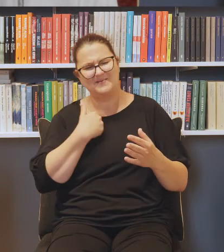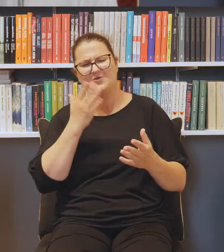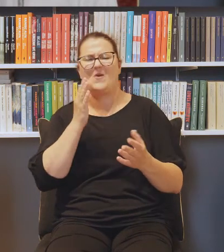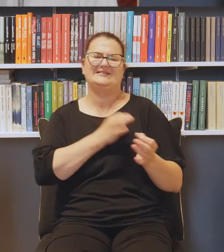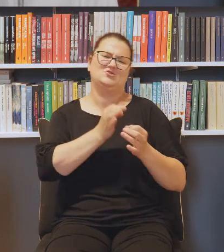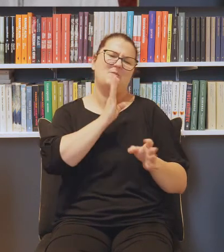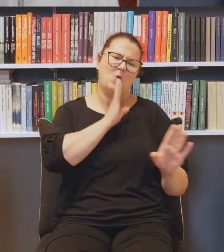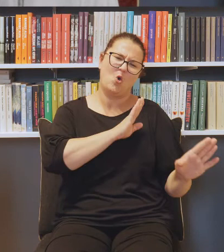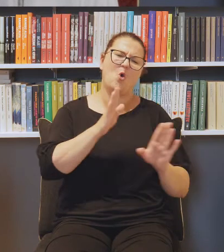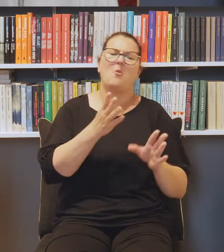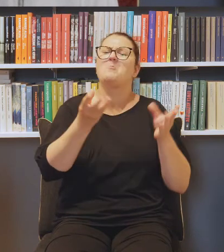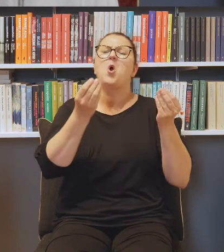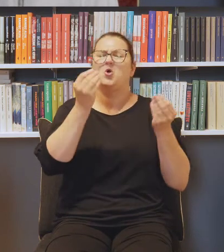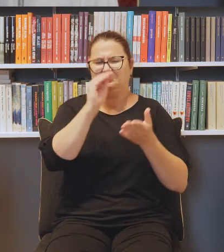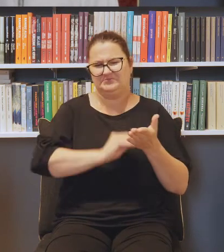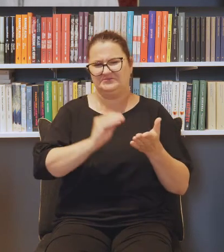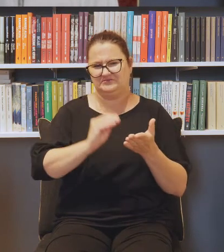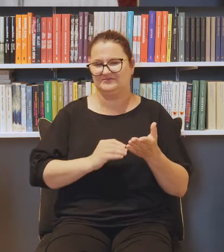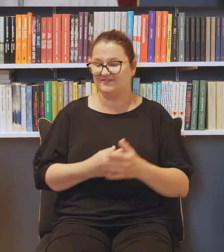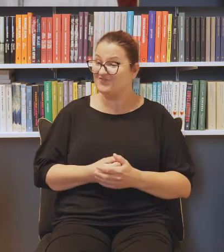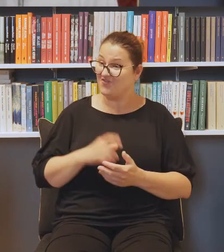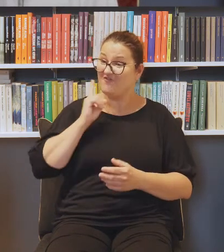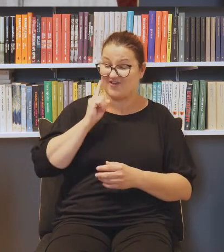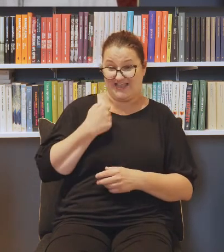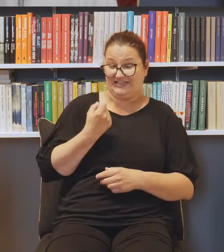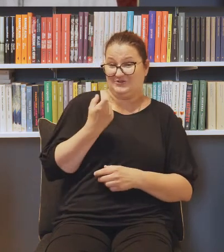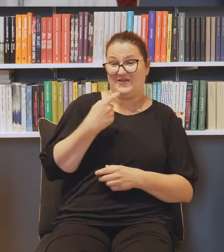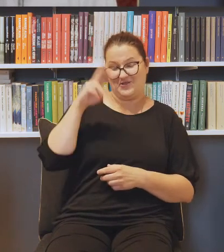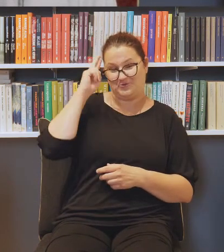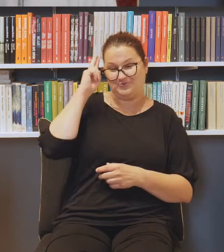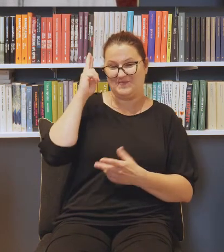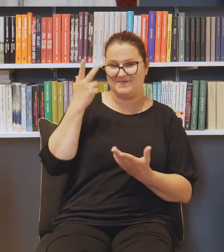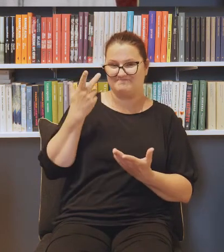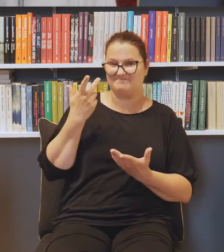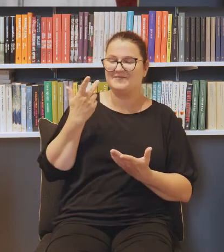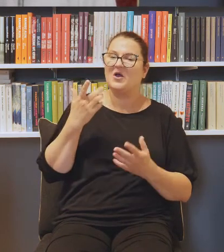jakby co, po co o tym pisać? No właśnie, ja tego nie rozumiem trochę.